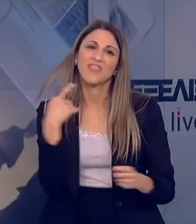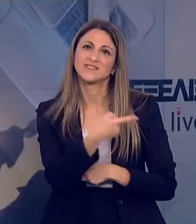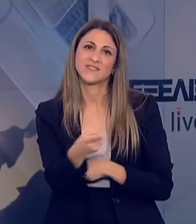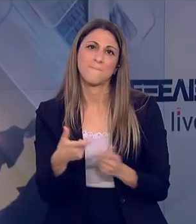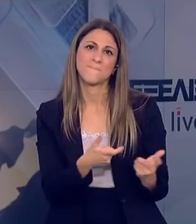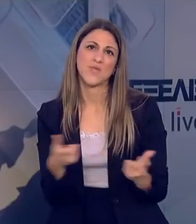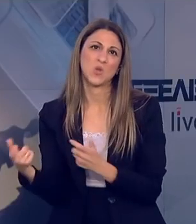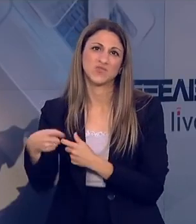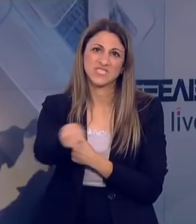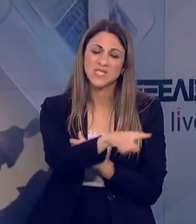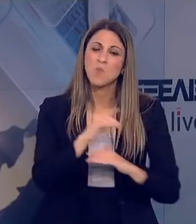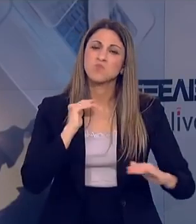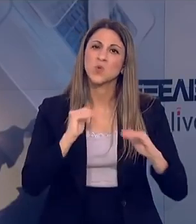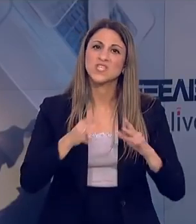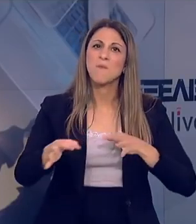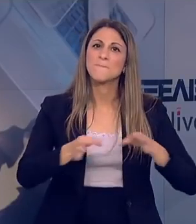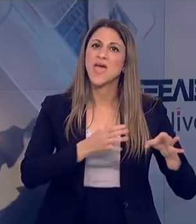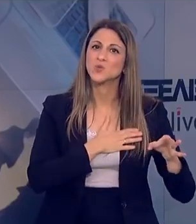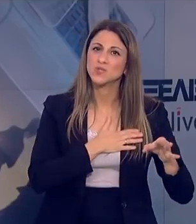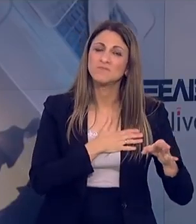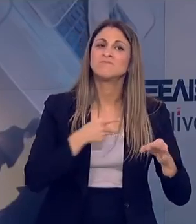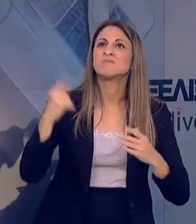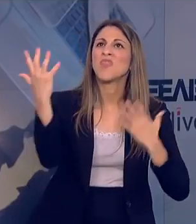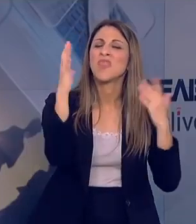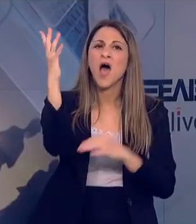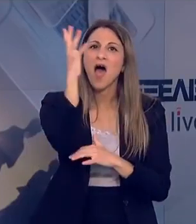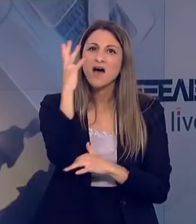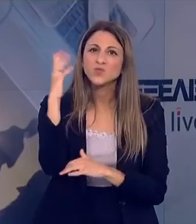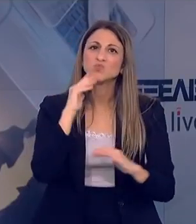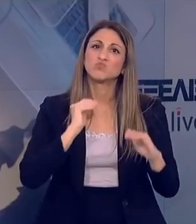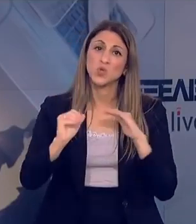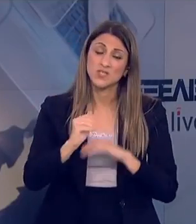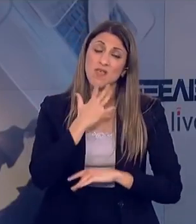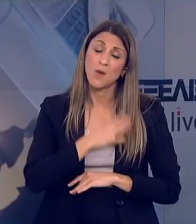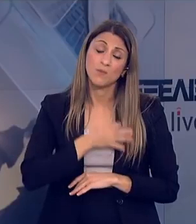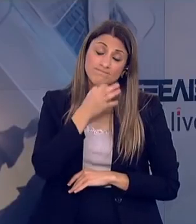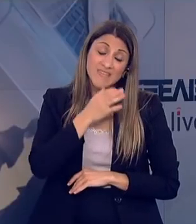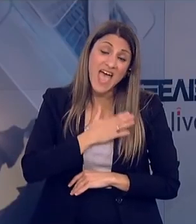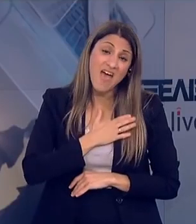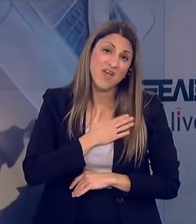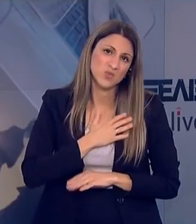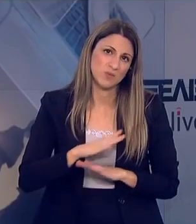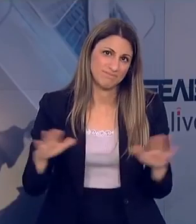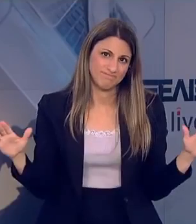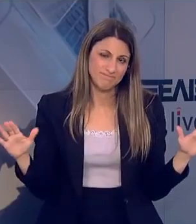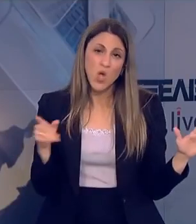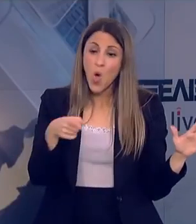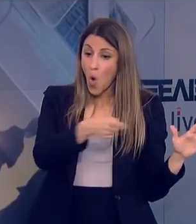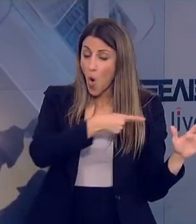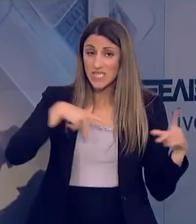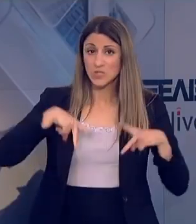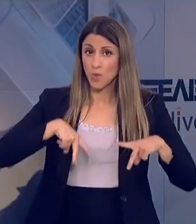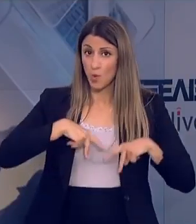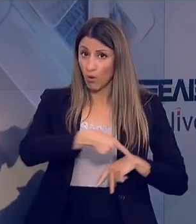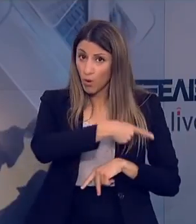ζωές, προστατεύει περιουσίες, διαφυλάσσει το φυσικό πλούτο της πατρίδας μας. Τους ευχαριστούμε, τους ευγνωμονούμε. Και όλοι εμείς στην πολιτική